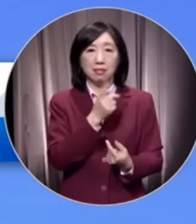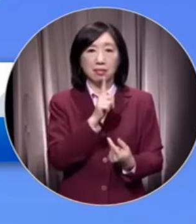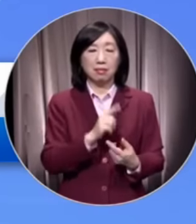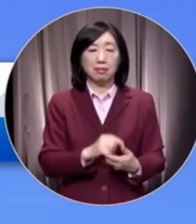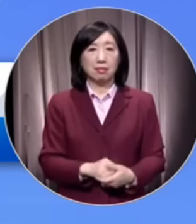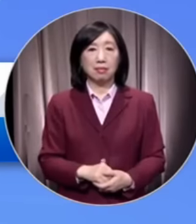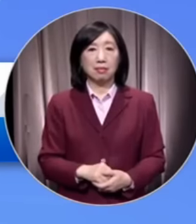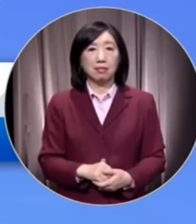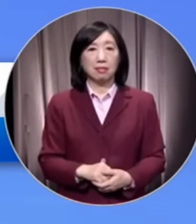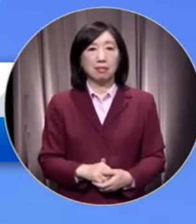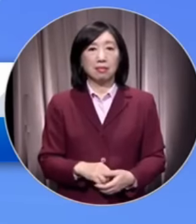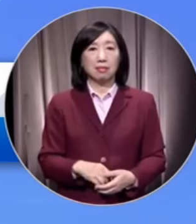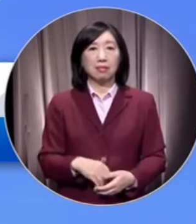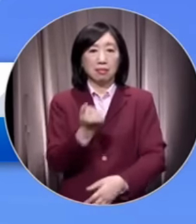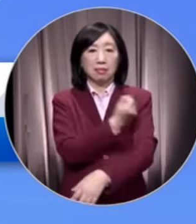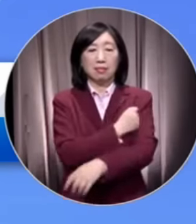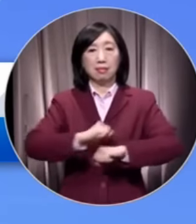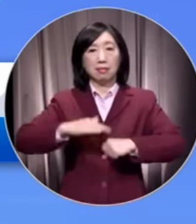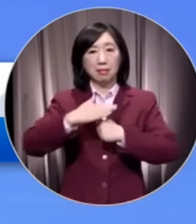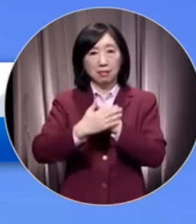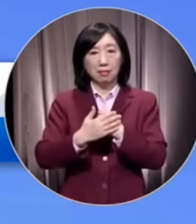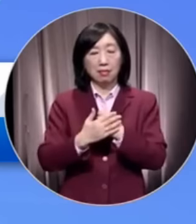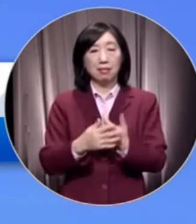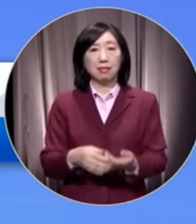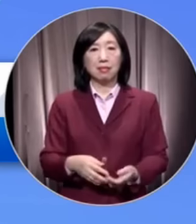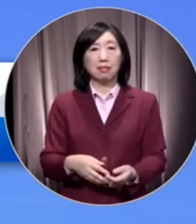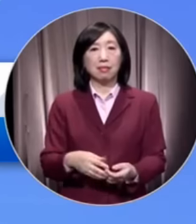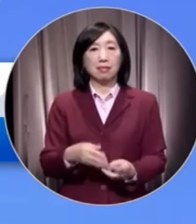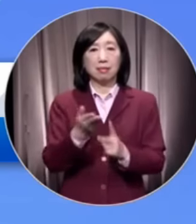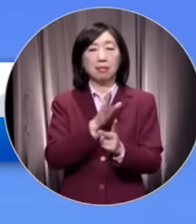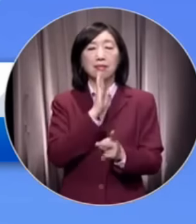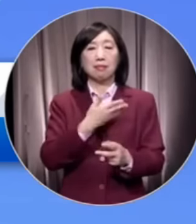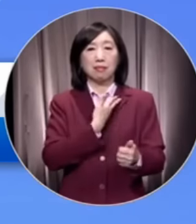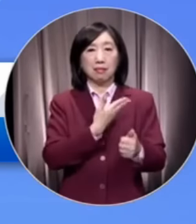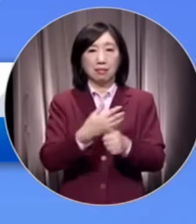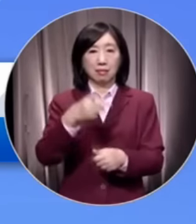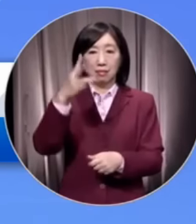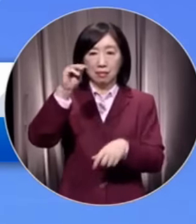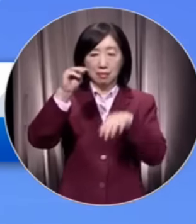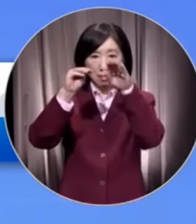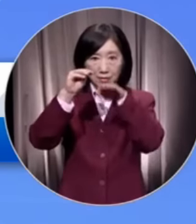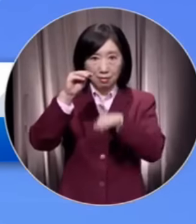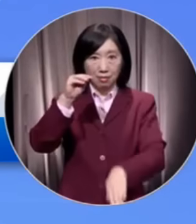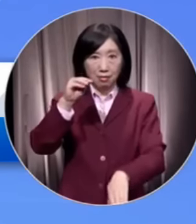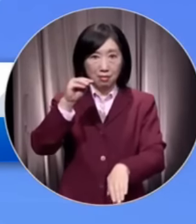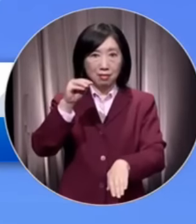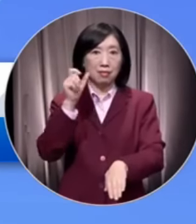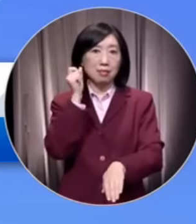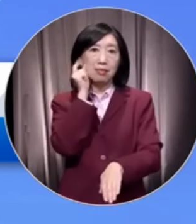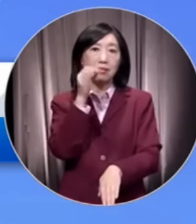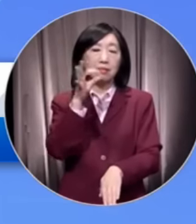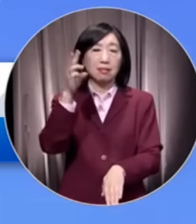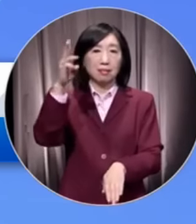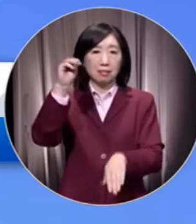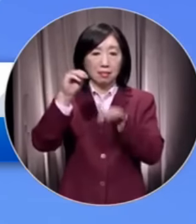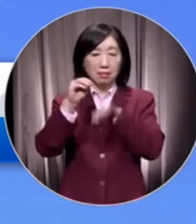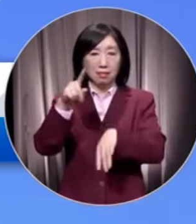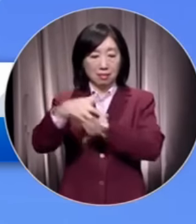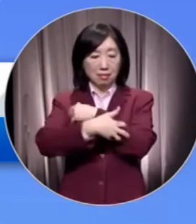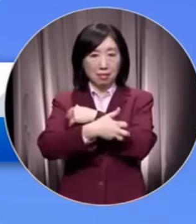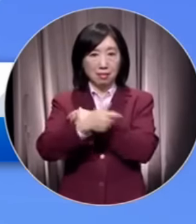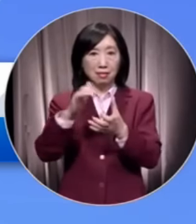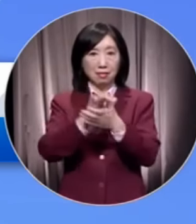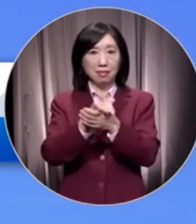的我们的劳健保，或者是让这些3万块钱以下的这些劳工的那